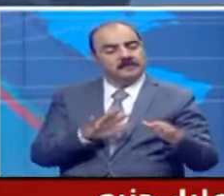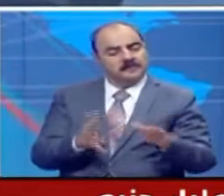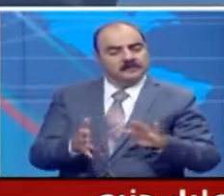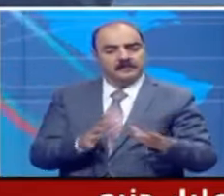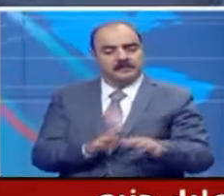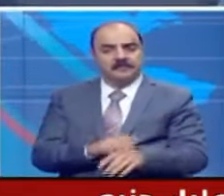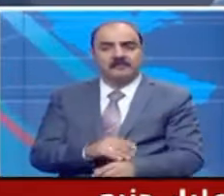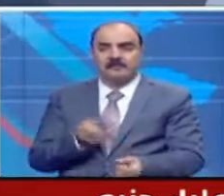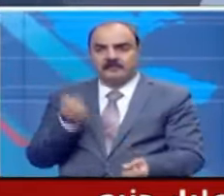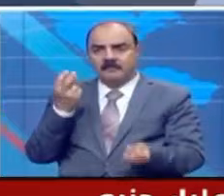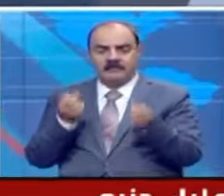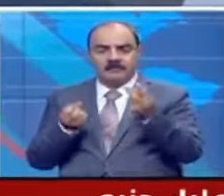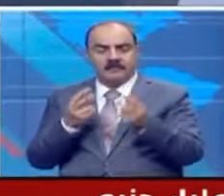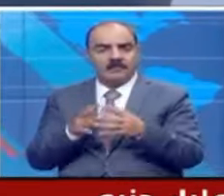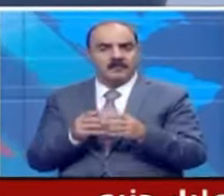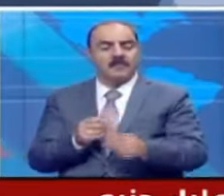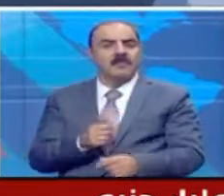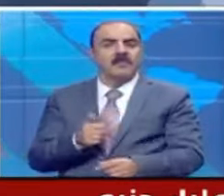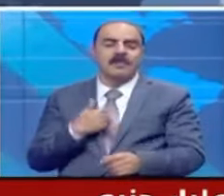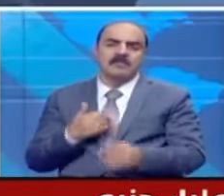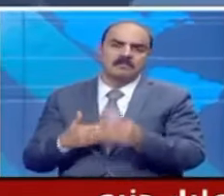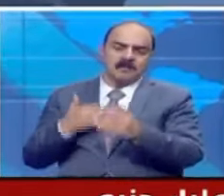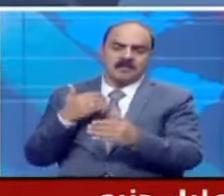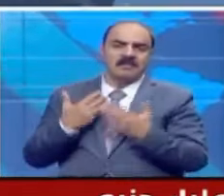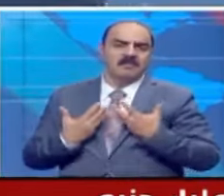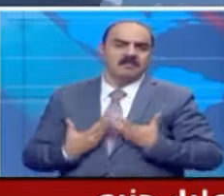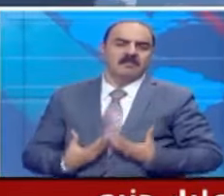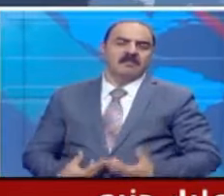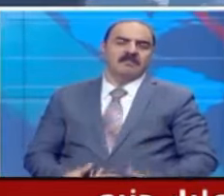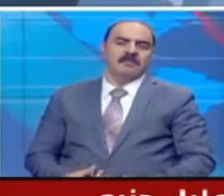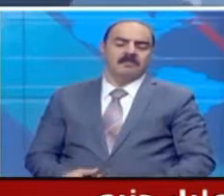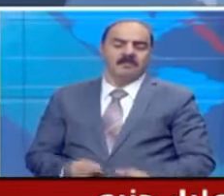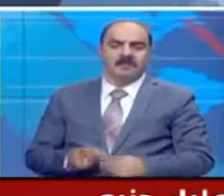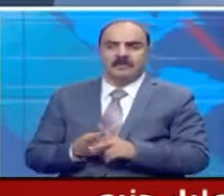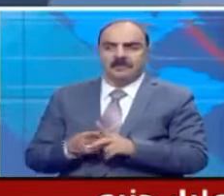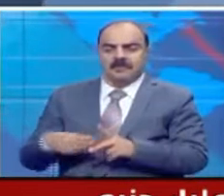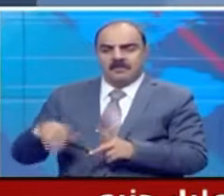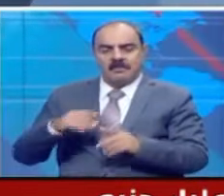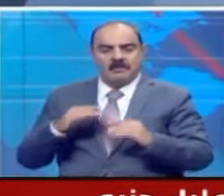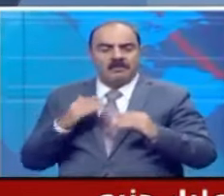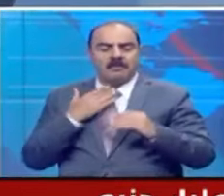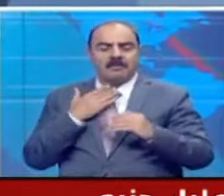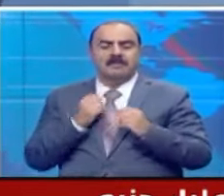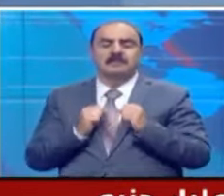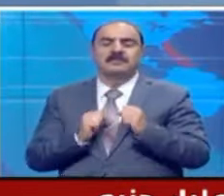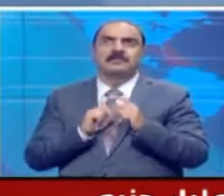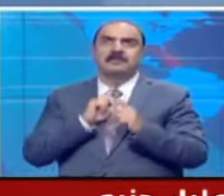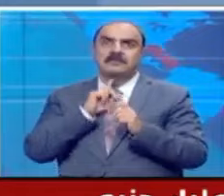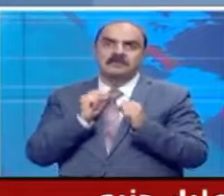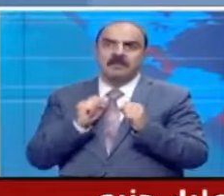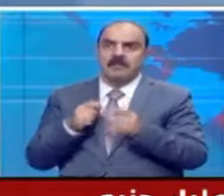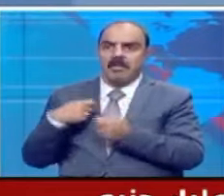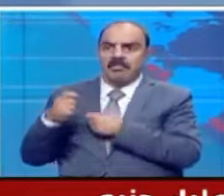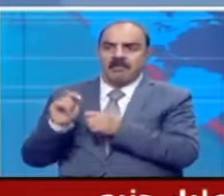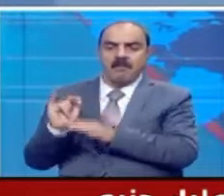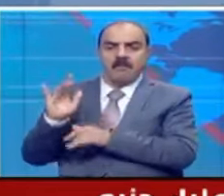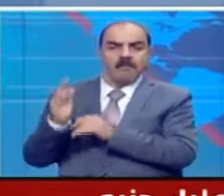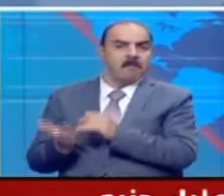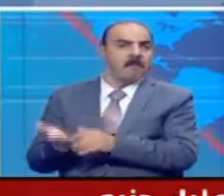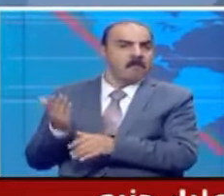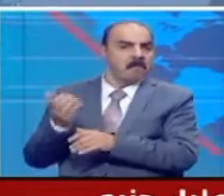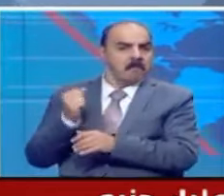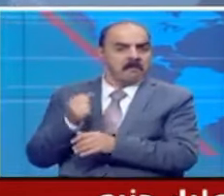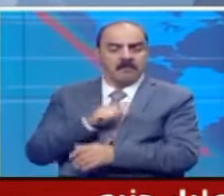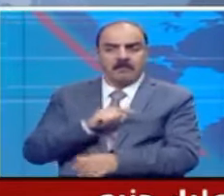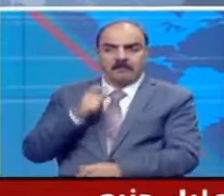هذه المبادرات يعني تساهم في تخفيف من ارتفاع الأسعار وجشع التجار، وبالتالي هي تعطي